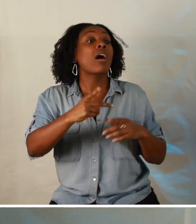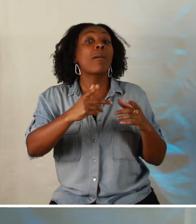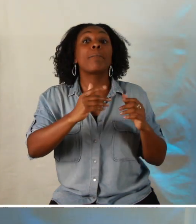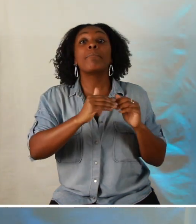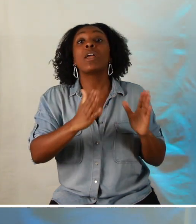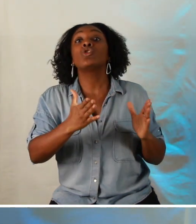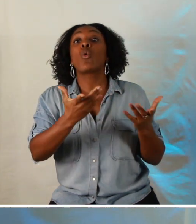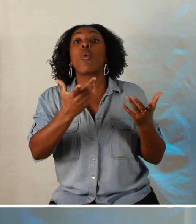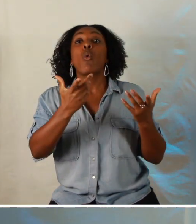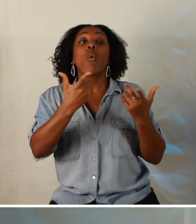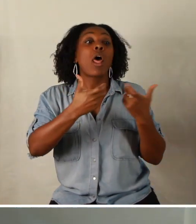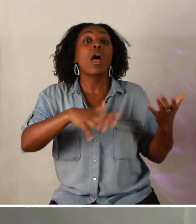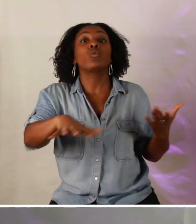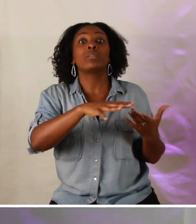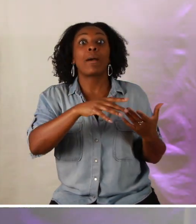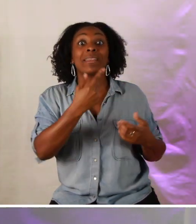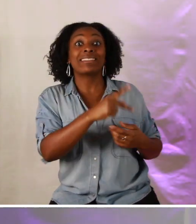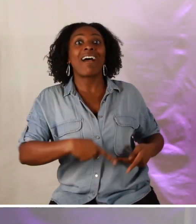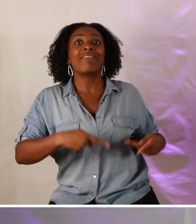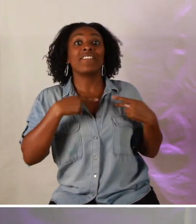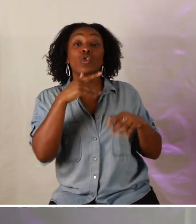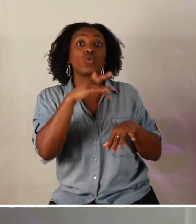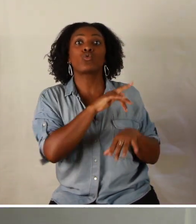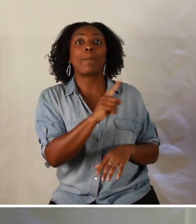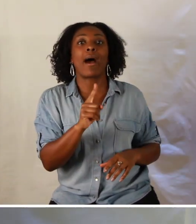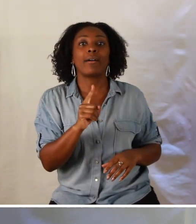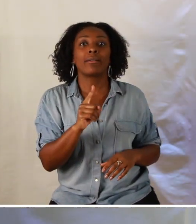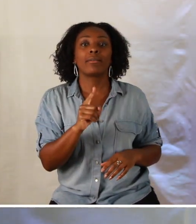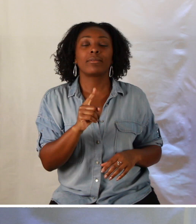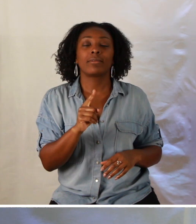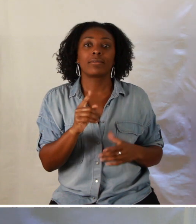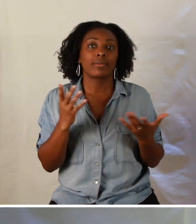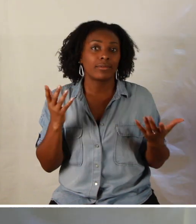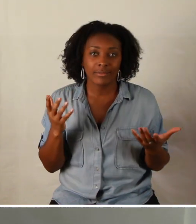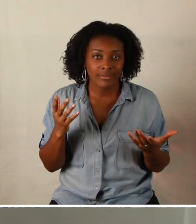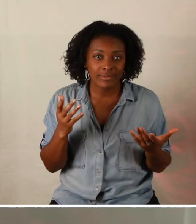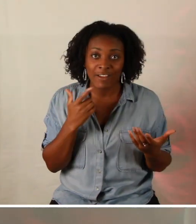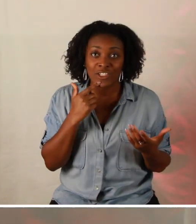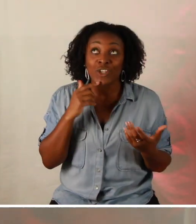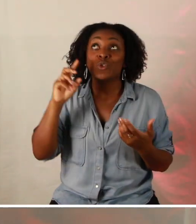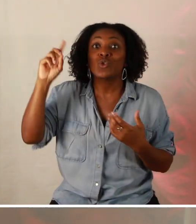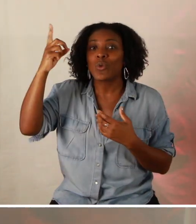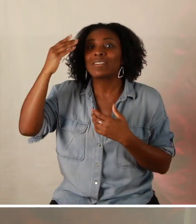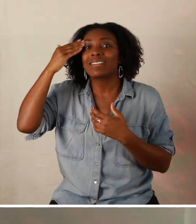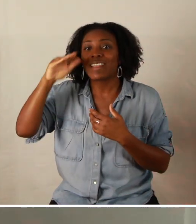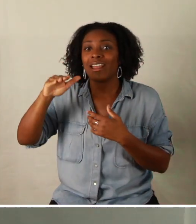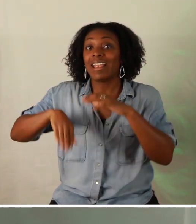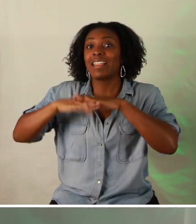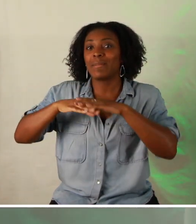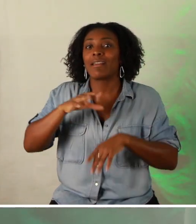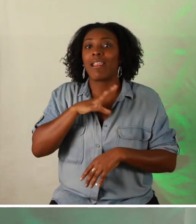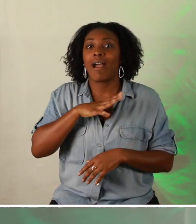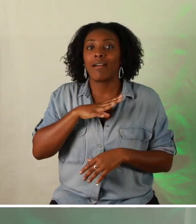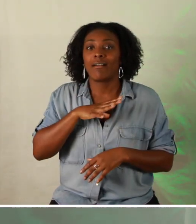dire que Dieu maîtrise l'épreuve. Et que même quand l'adversaire, il permet à l'adversaire de te toucher, l'adversaire a certaines limites à ne pas